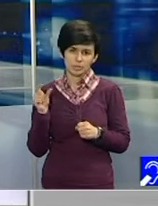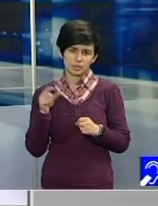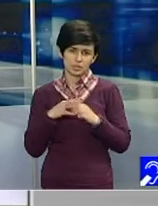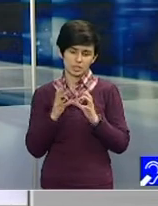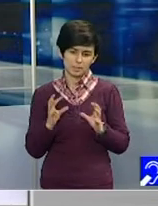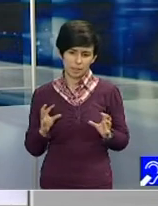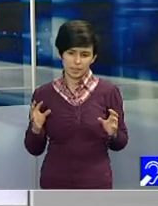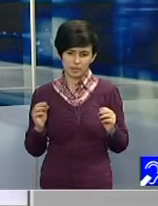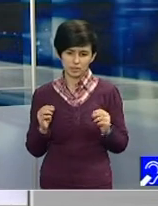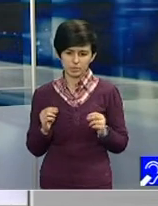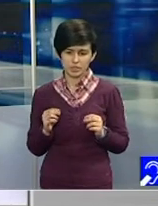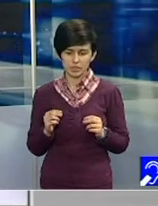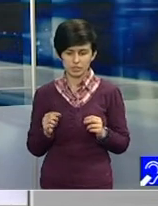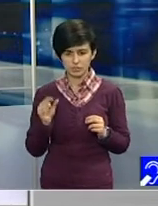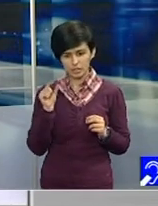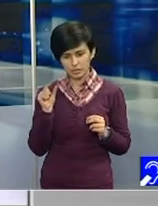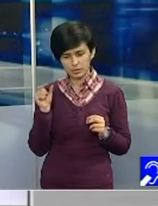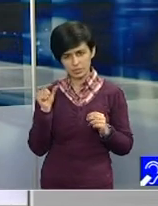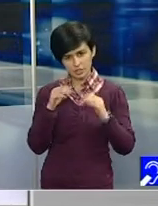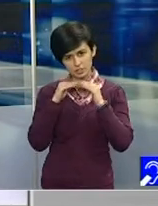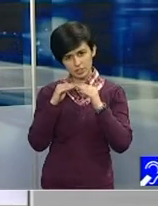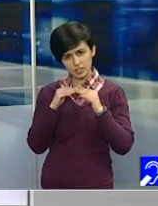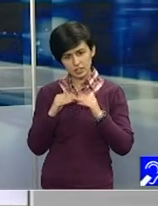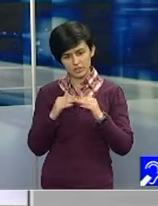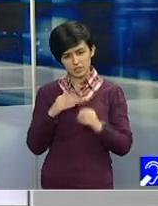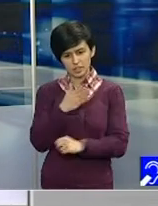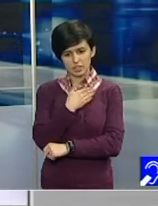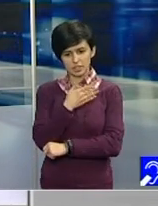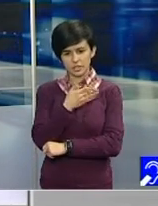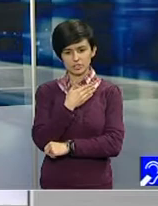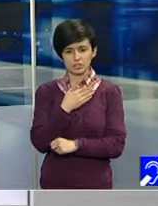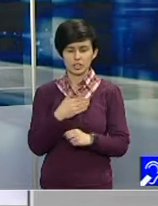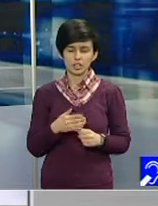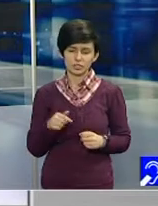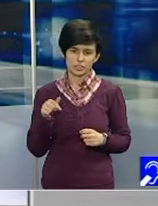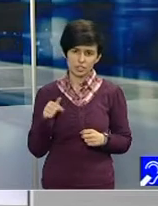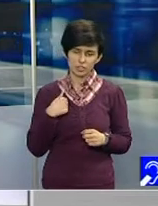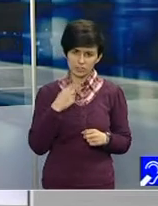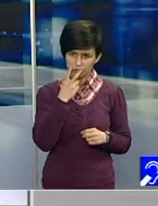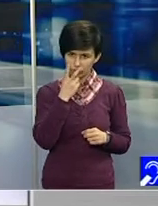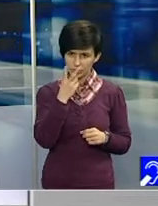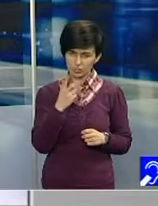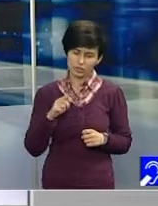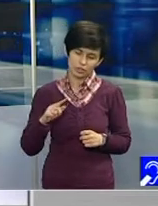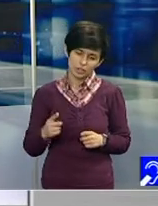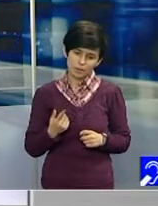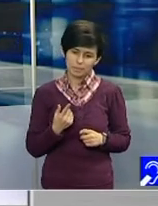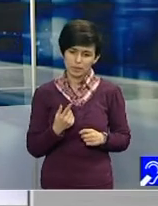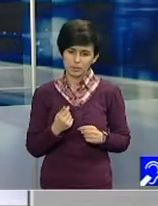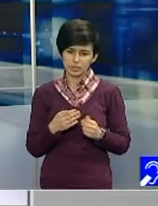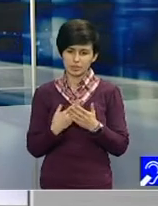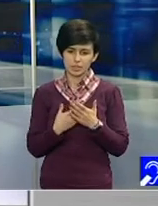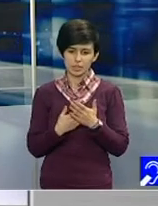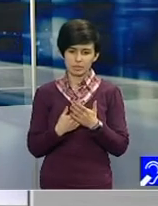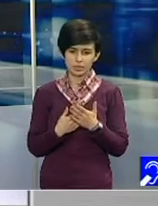și destul de puține și la nivel național și mondial. Tocmai de aici văd și oportunitatea pentru cei